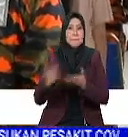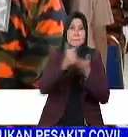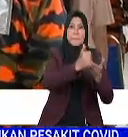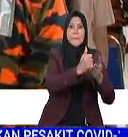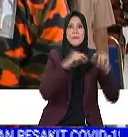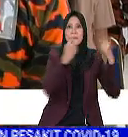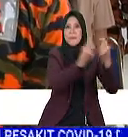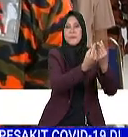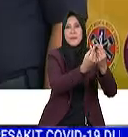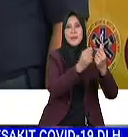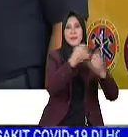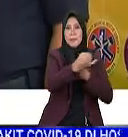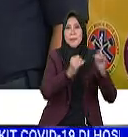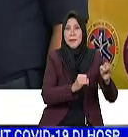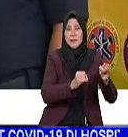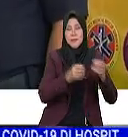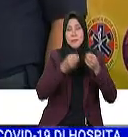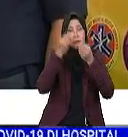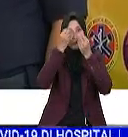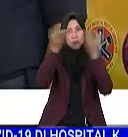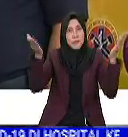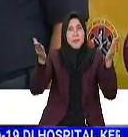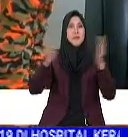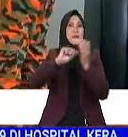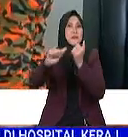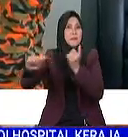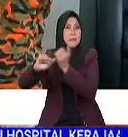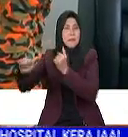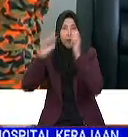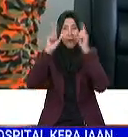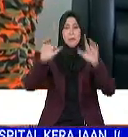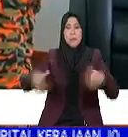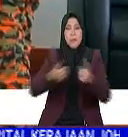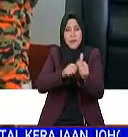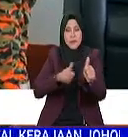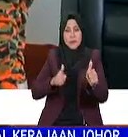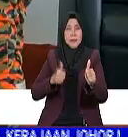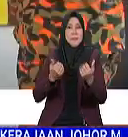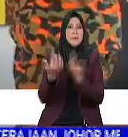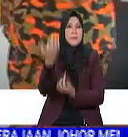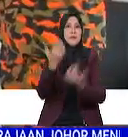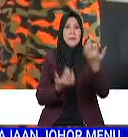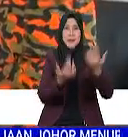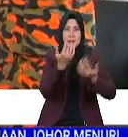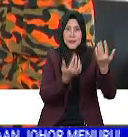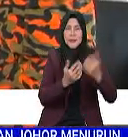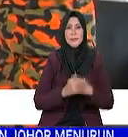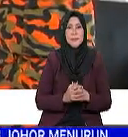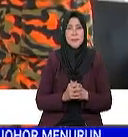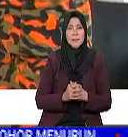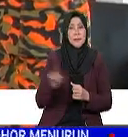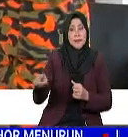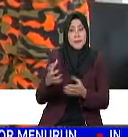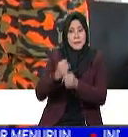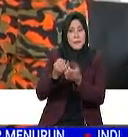dalam memberi kesadaran di kalangan orang kampung digali keluar dari Bagaimana mencegah kebakaran tersendiri tadi dengar Kapan Apabila mereka